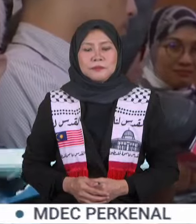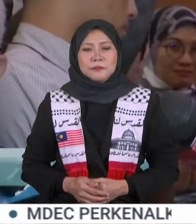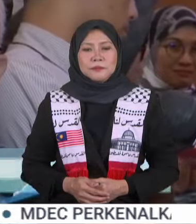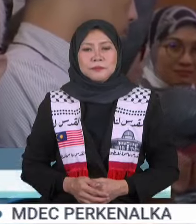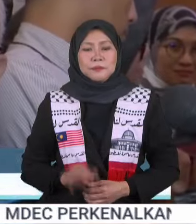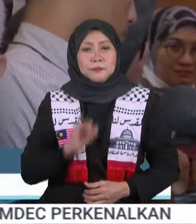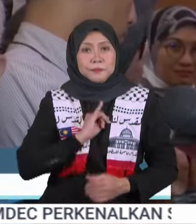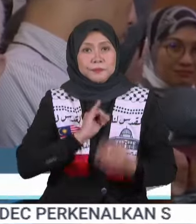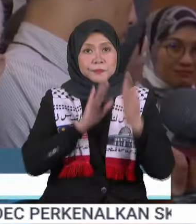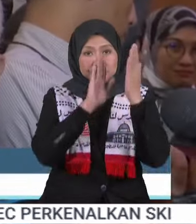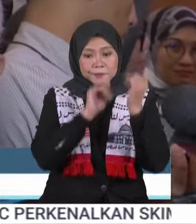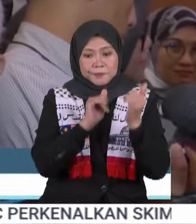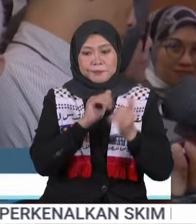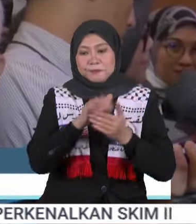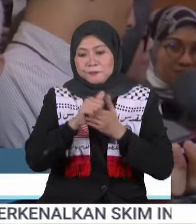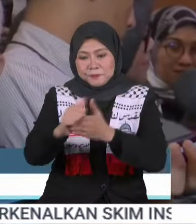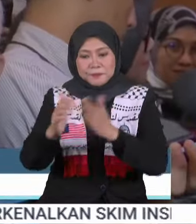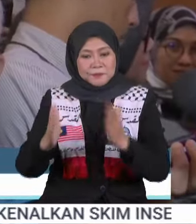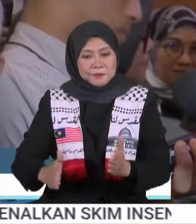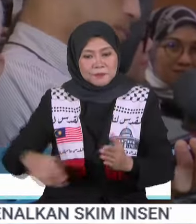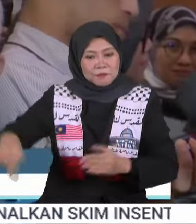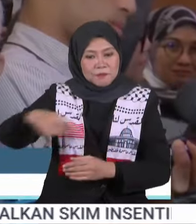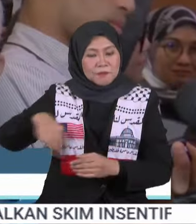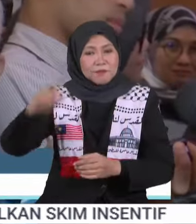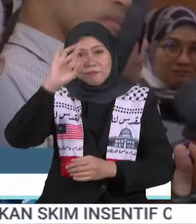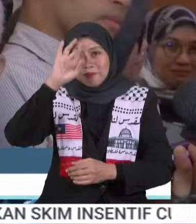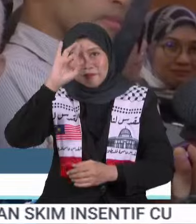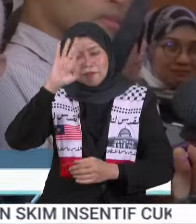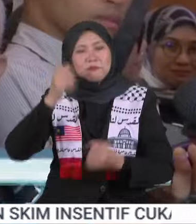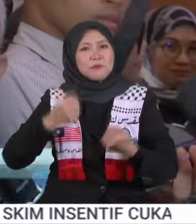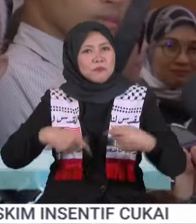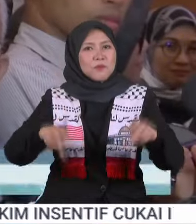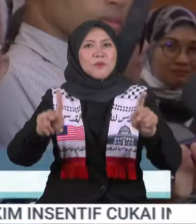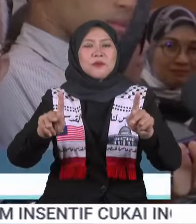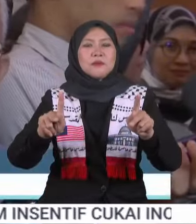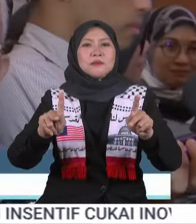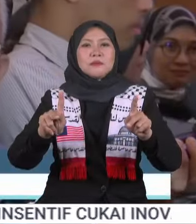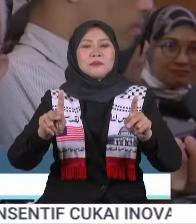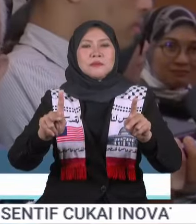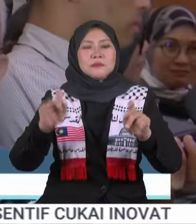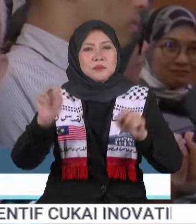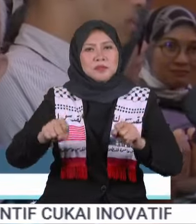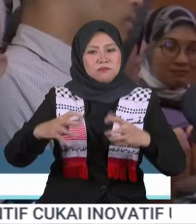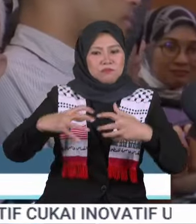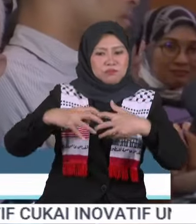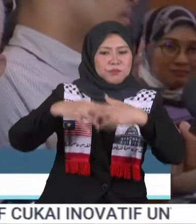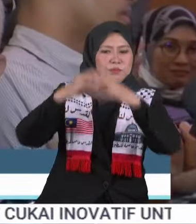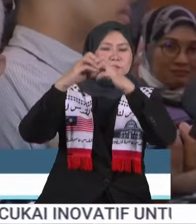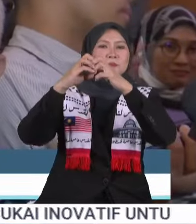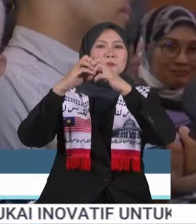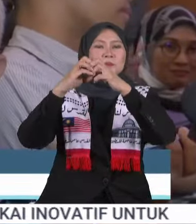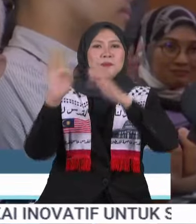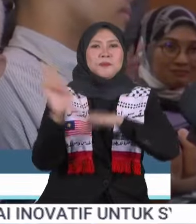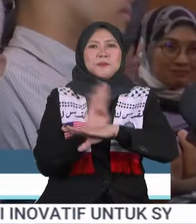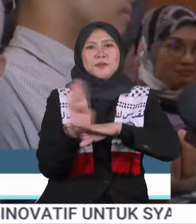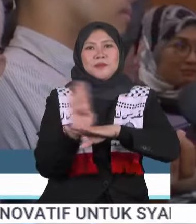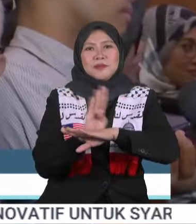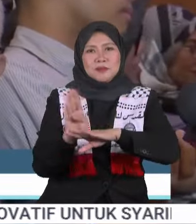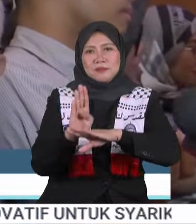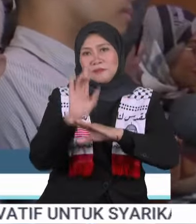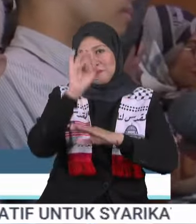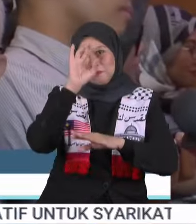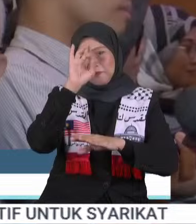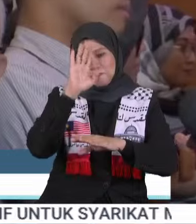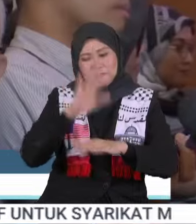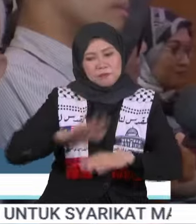Saya harap komuniti India mengambil peluang ini untuk mengambil pembiayaan ini untuk membangunkan perniagaan mereka